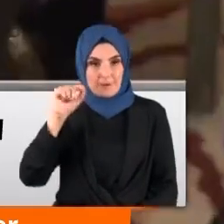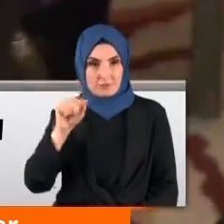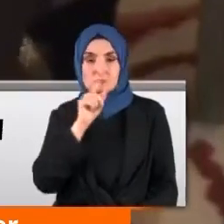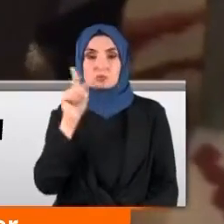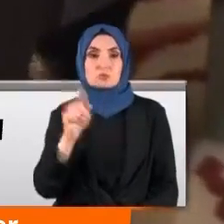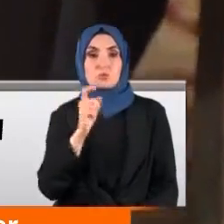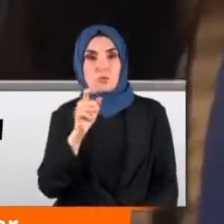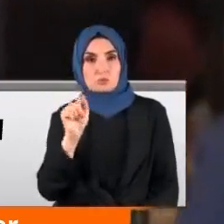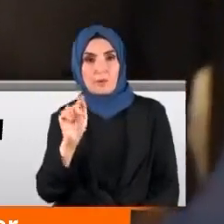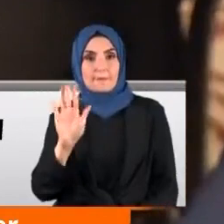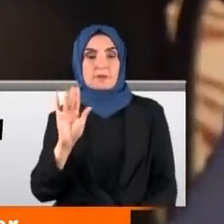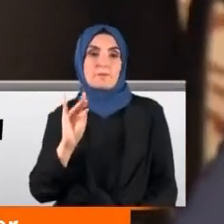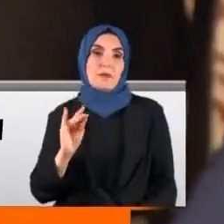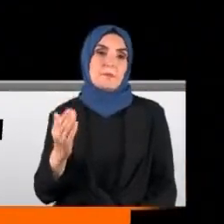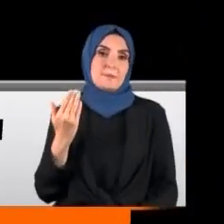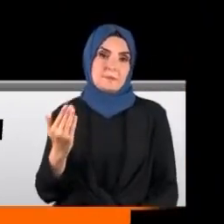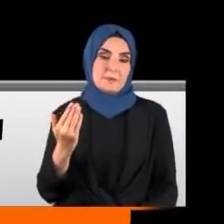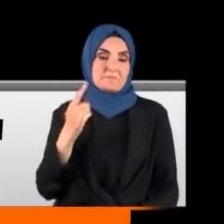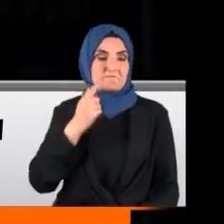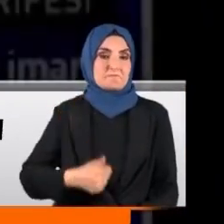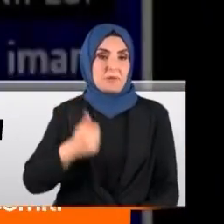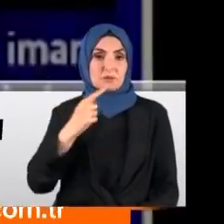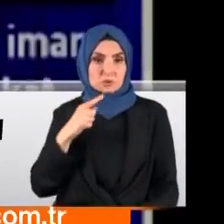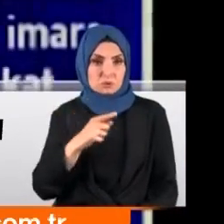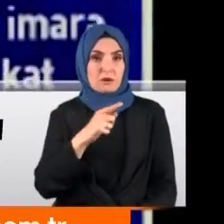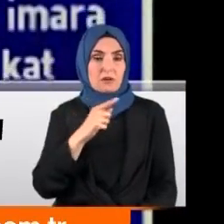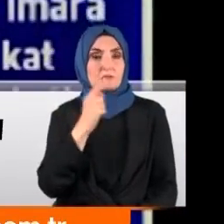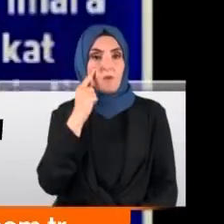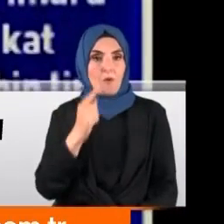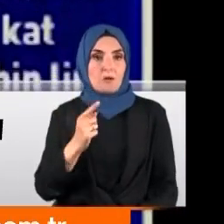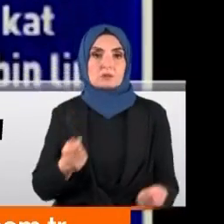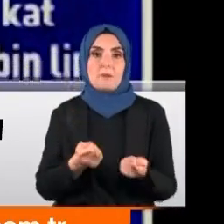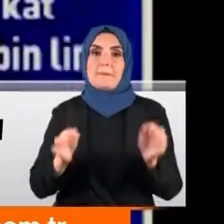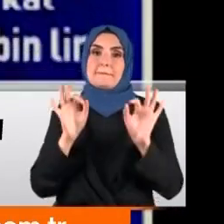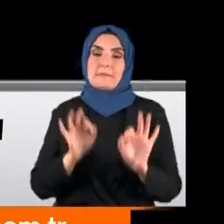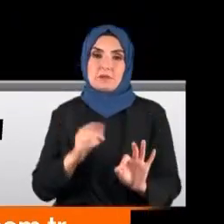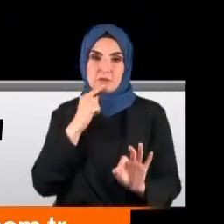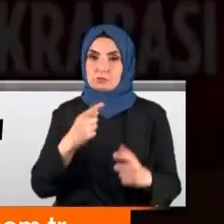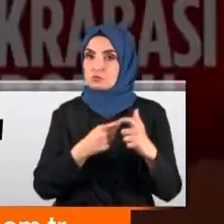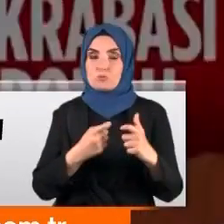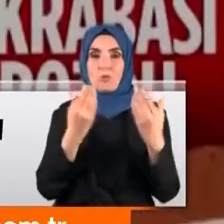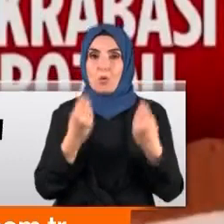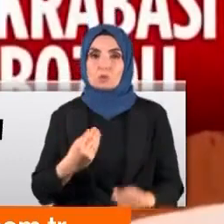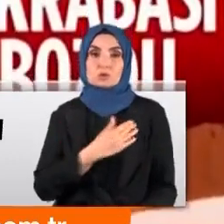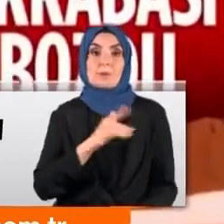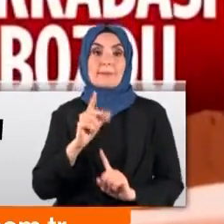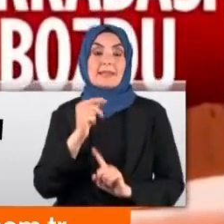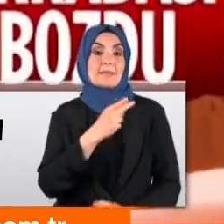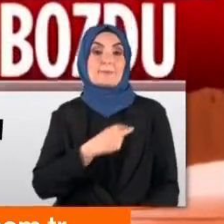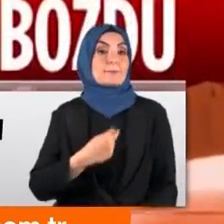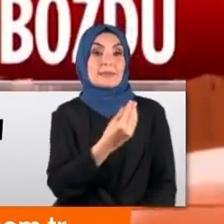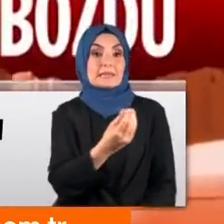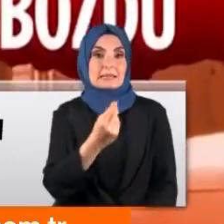MHP. Bakanlığın şikayetler üzerine harekete geçtiğini belirten Soylu, soruşturma geçiren CHP'li belediyeleri de tek tek